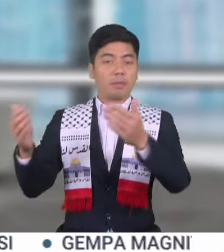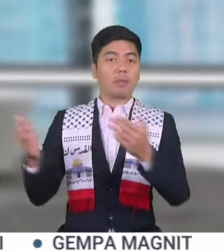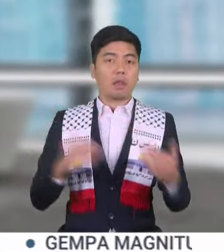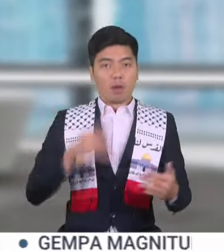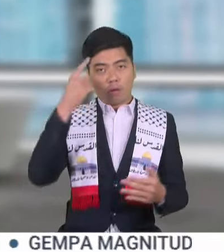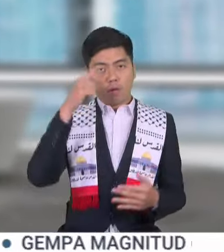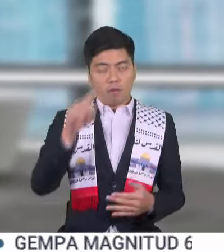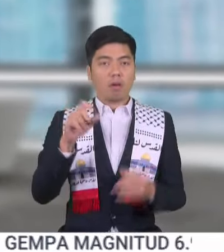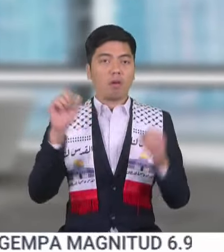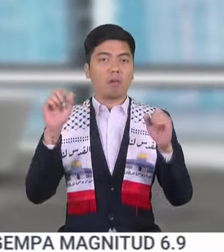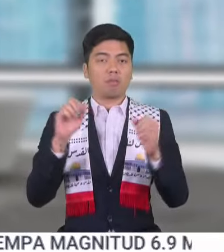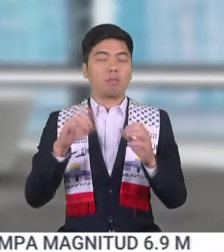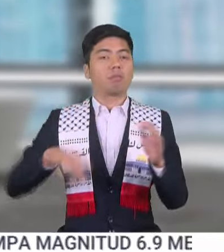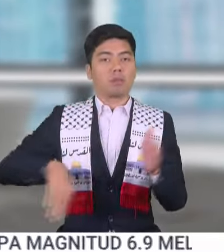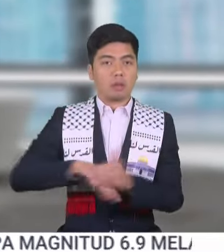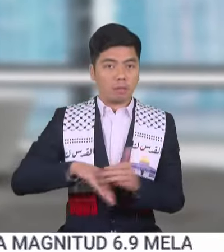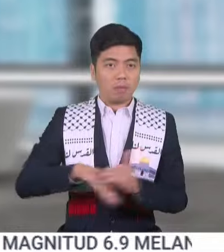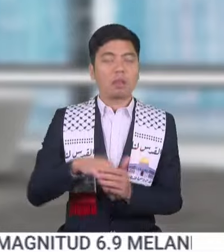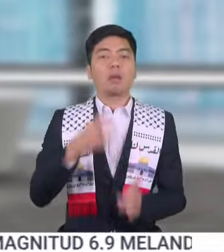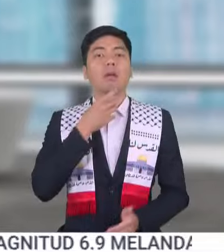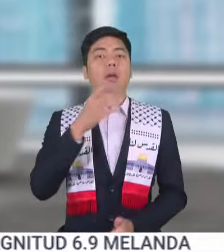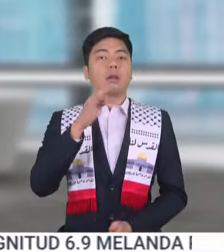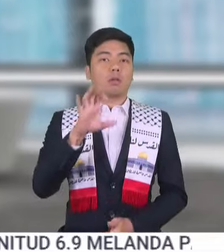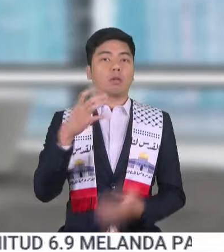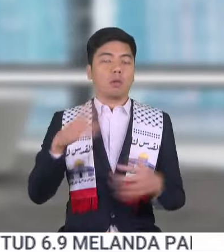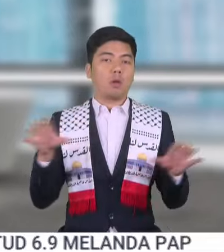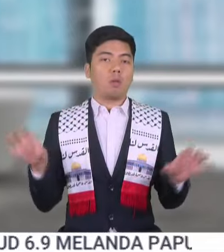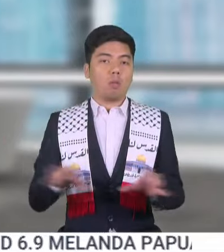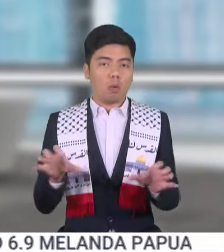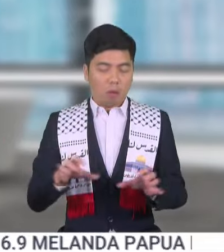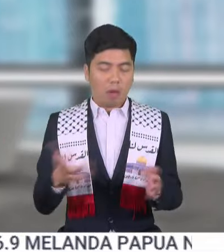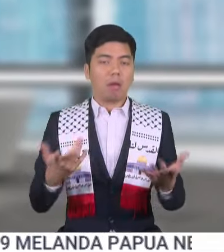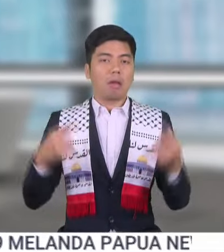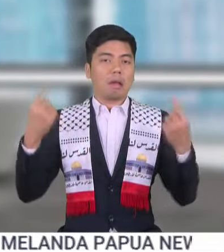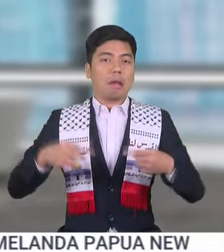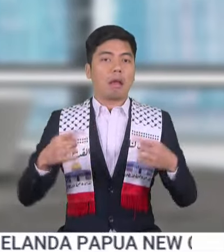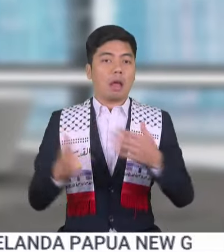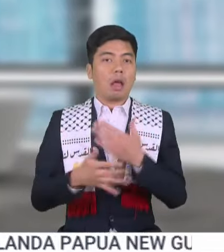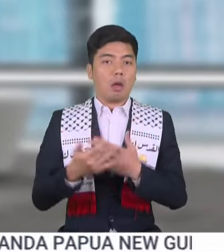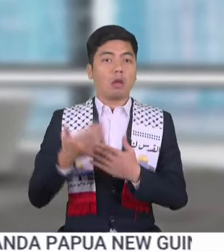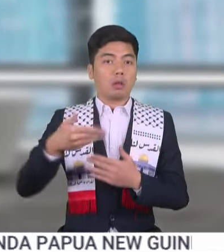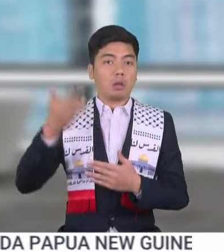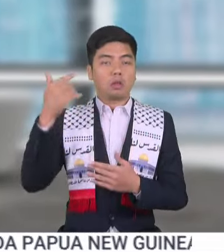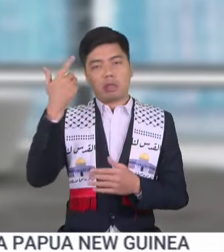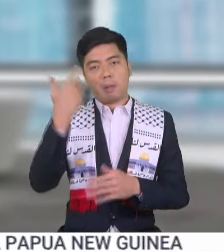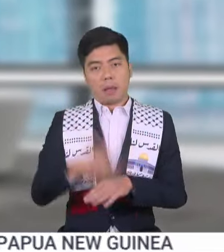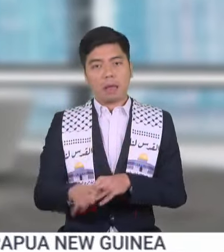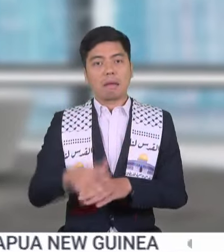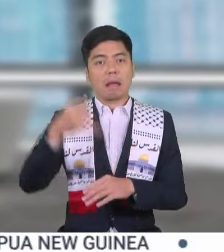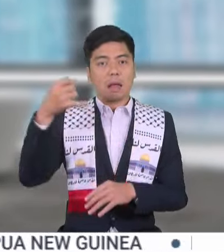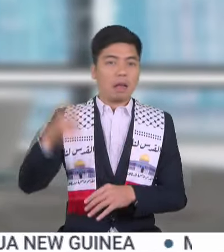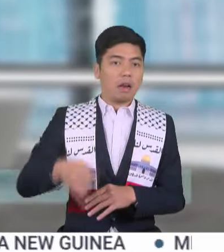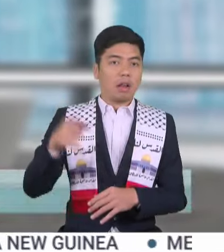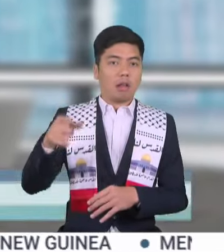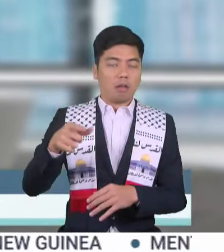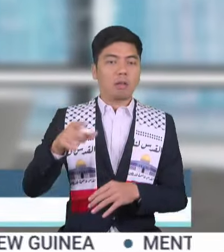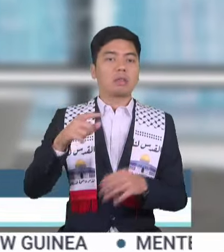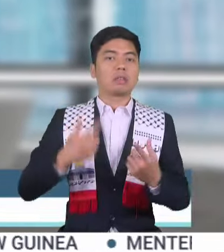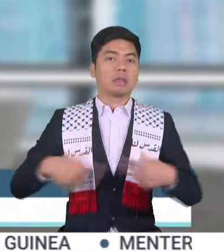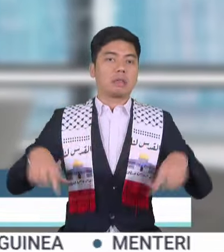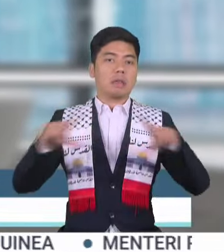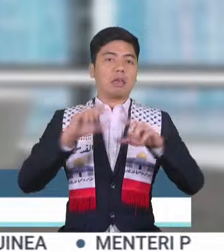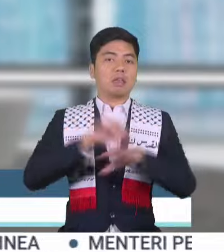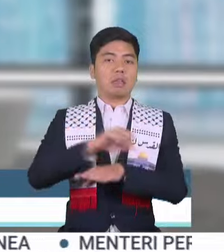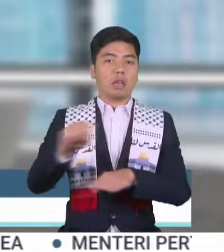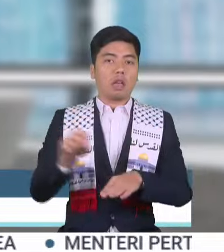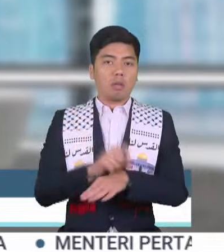Beralih ke bola sepak, Perak FC memulakan aksi pra-musim dengan langkah kanan selepas menewaskan pasukan Liga Singapura, Geylang